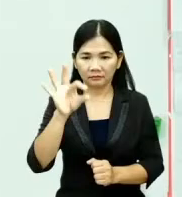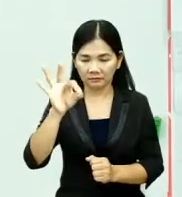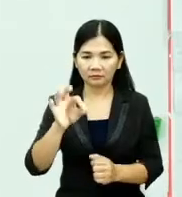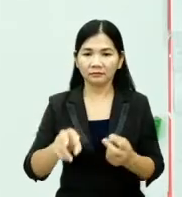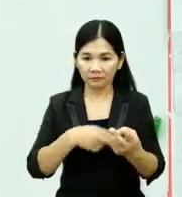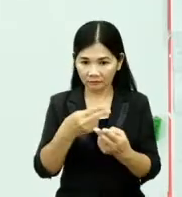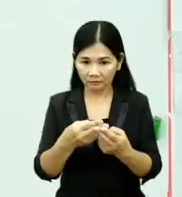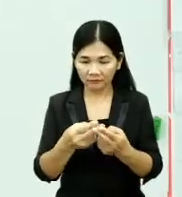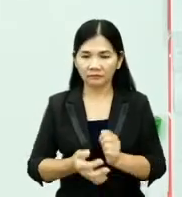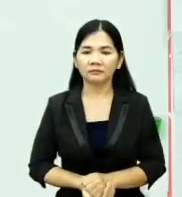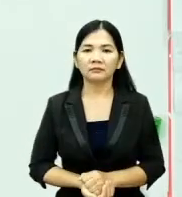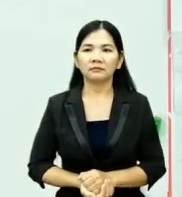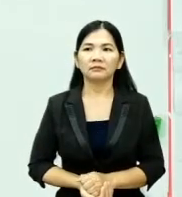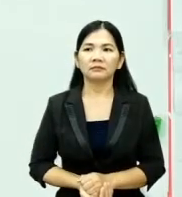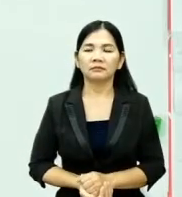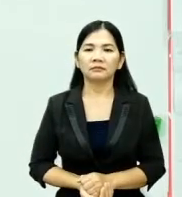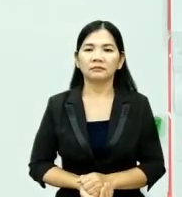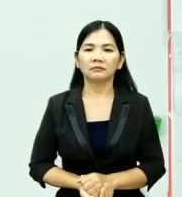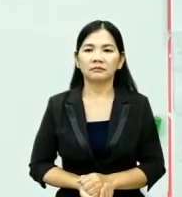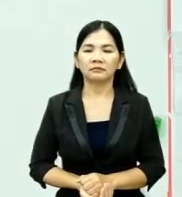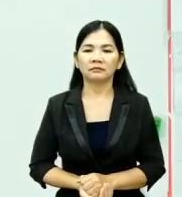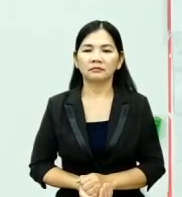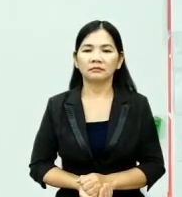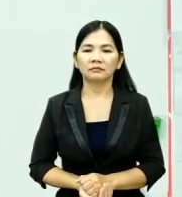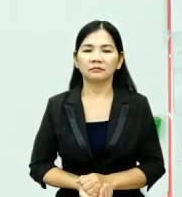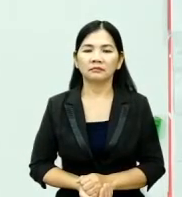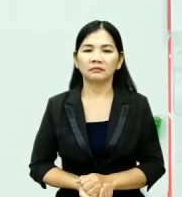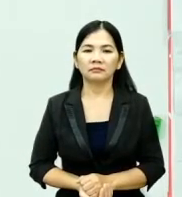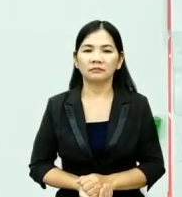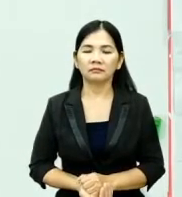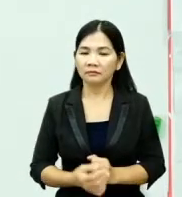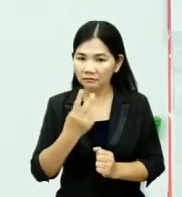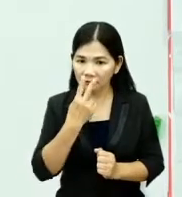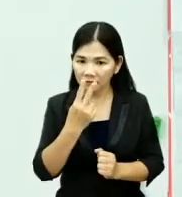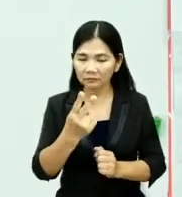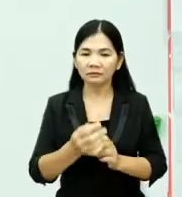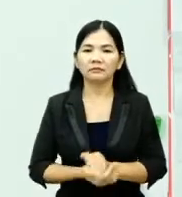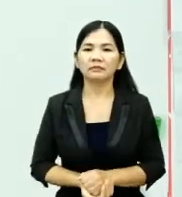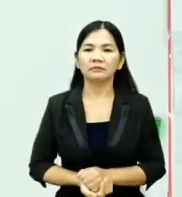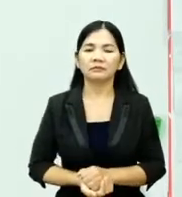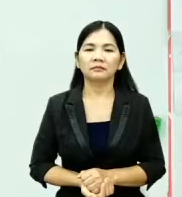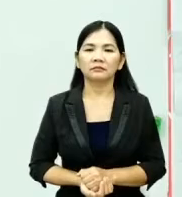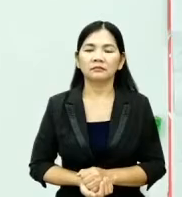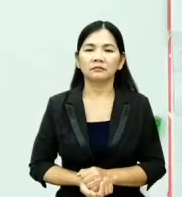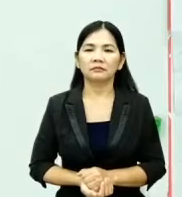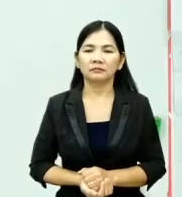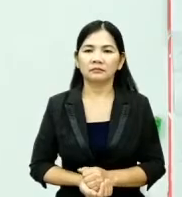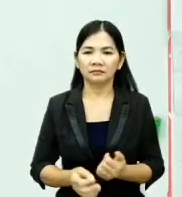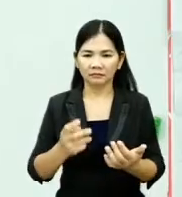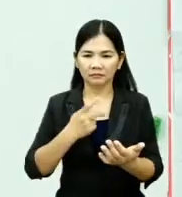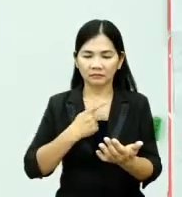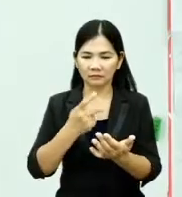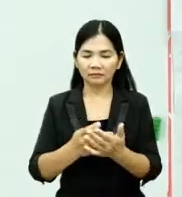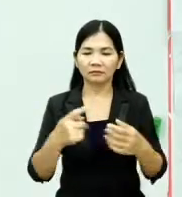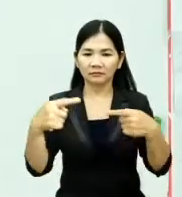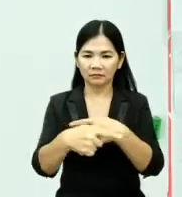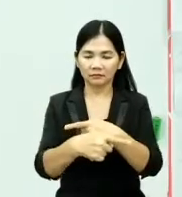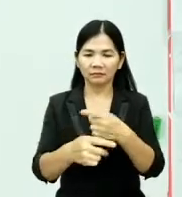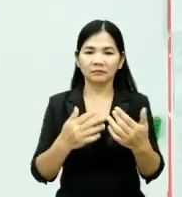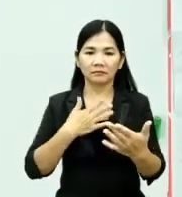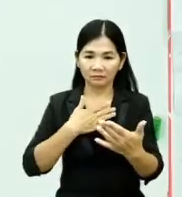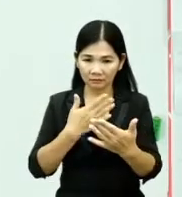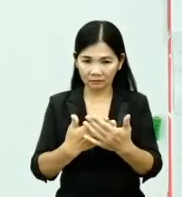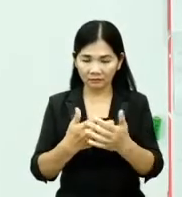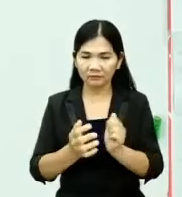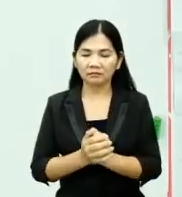ná chà con mới mớ chà con tôi nâng tọp nón